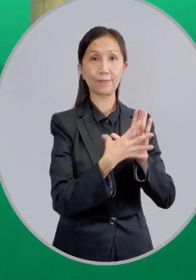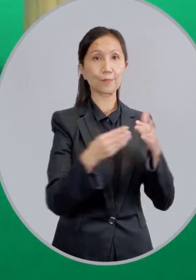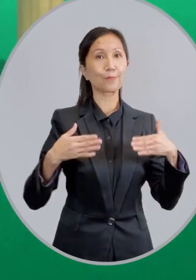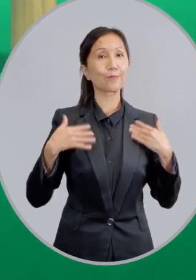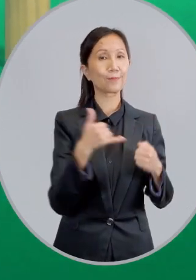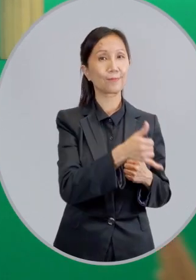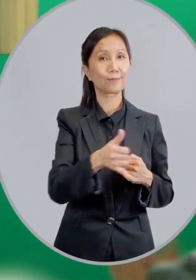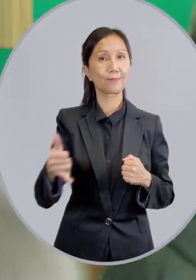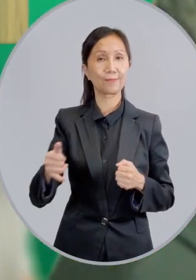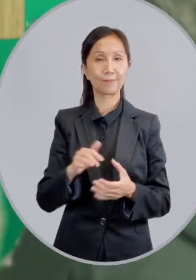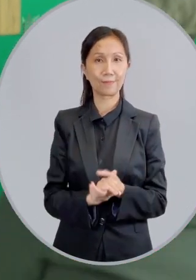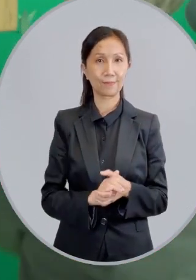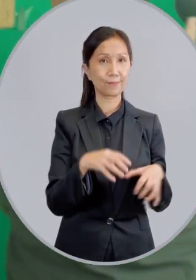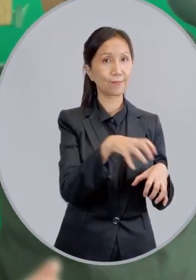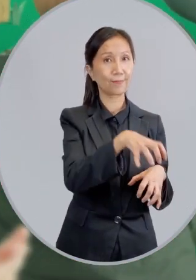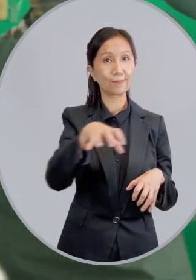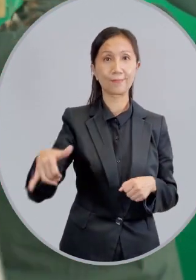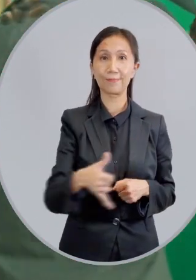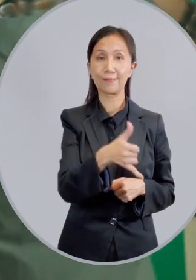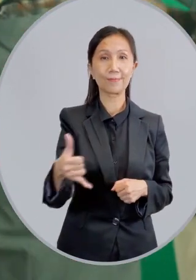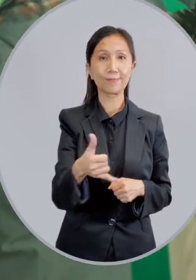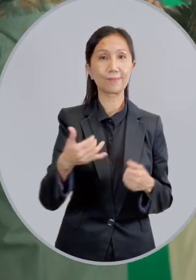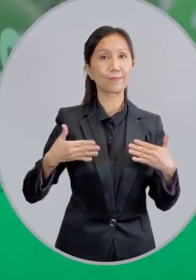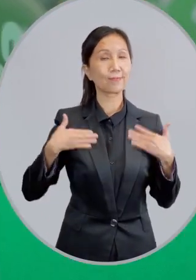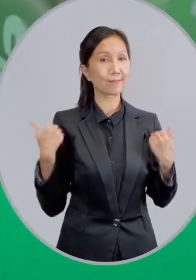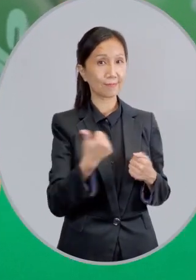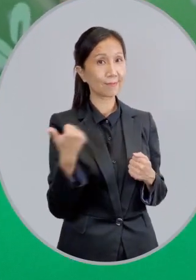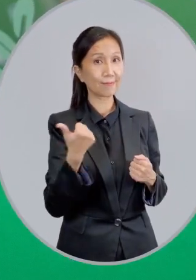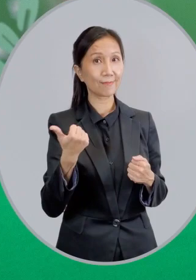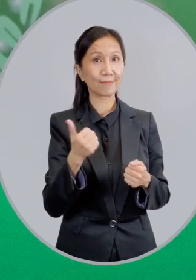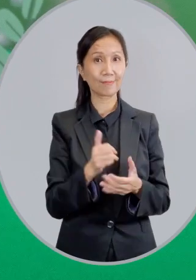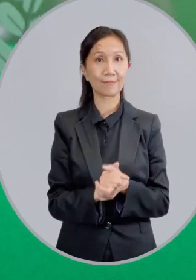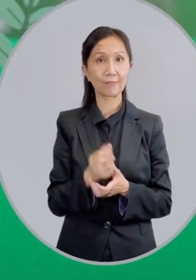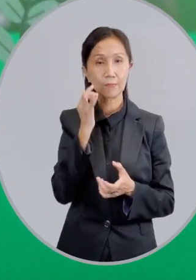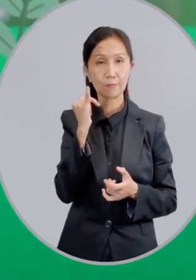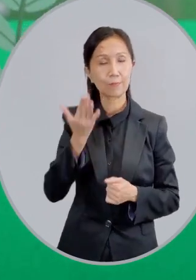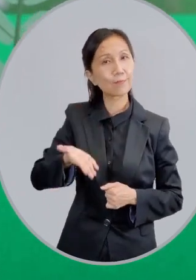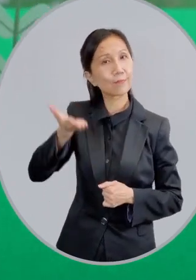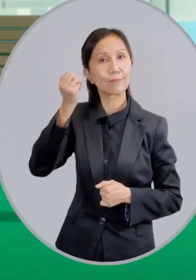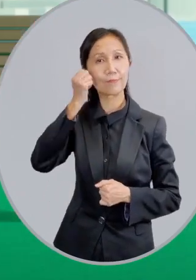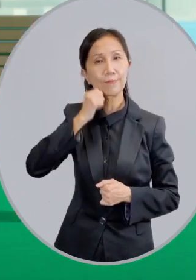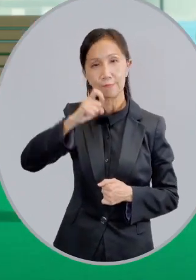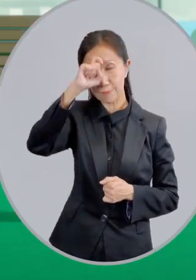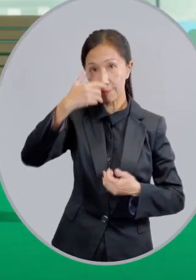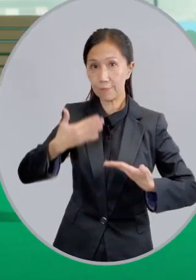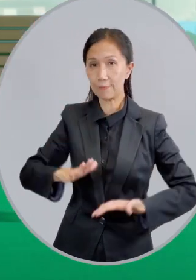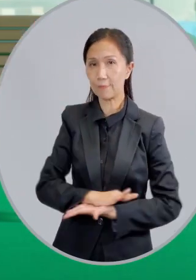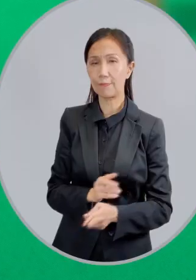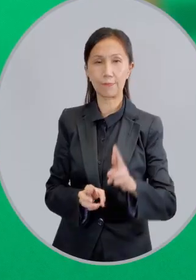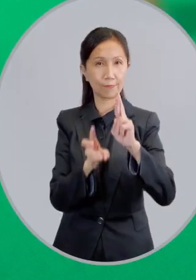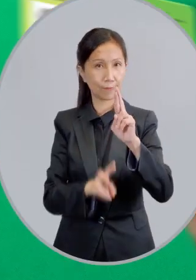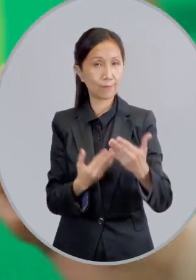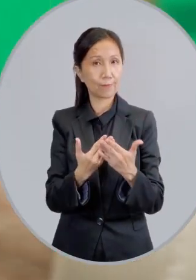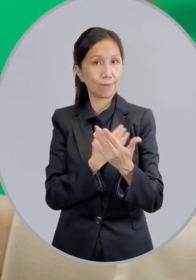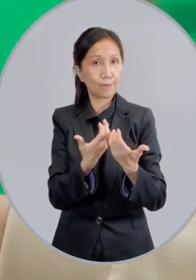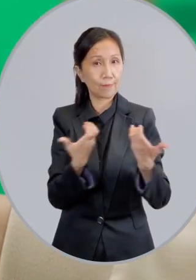嘟一嘟，乐悠悠，痛处走，快乐透。六十五岁或以上嘅老友记，